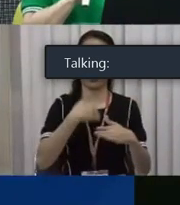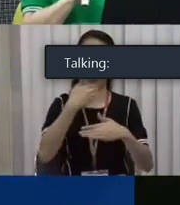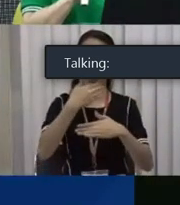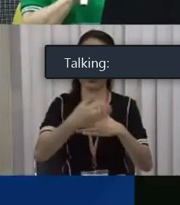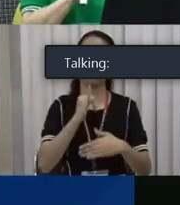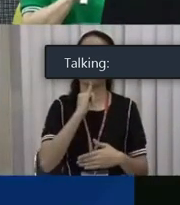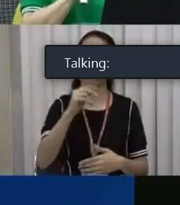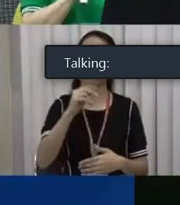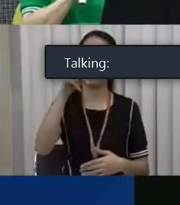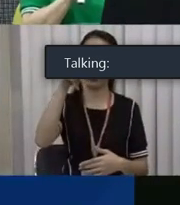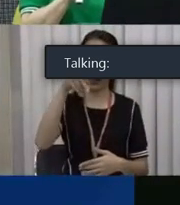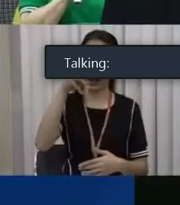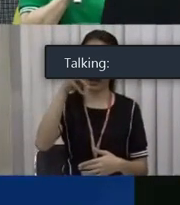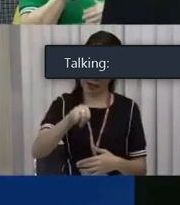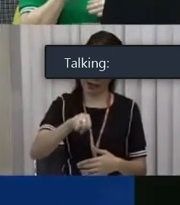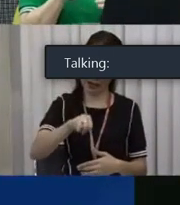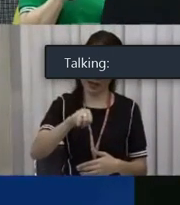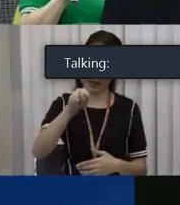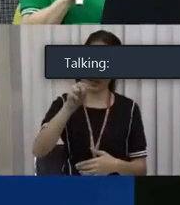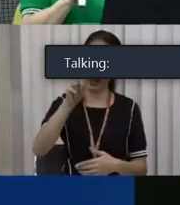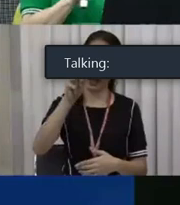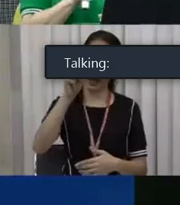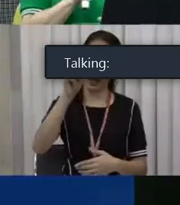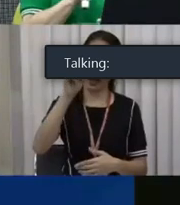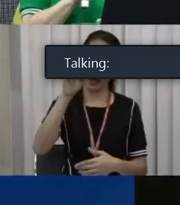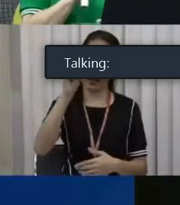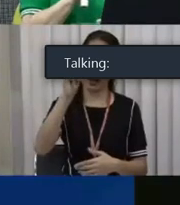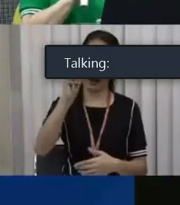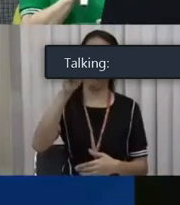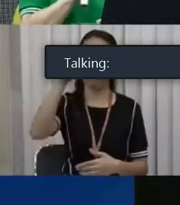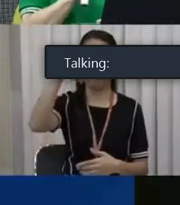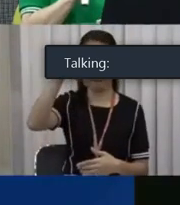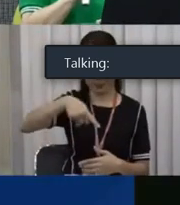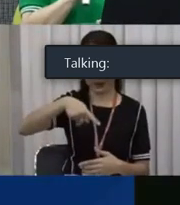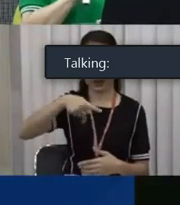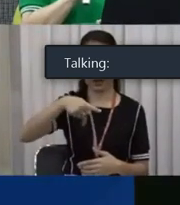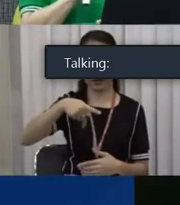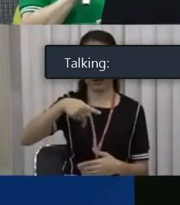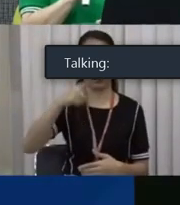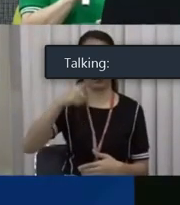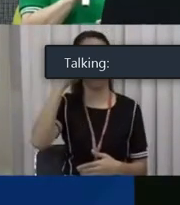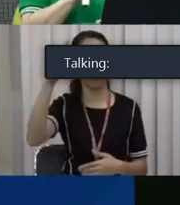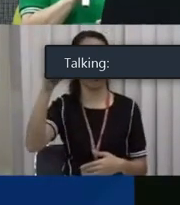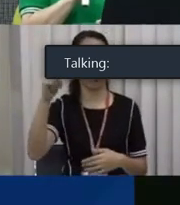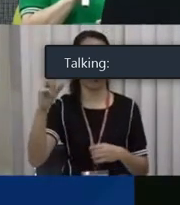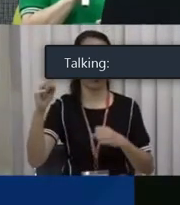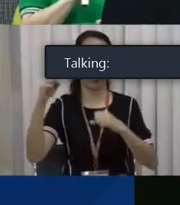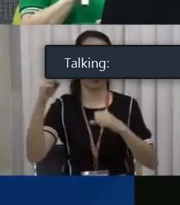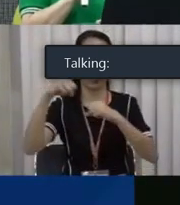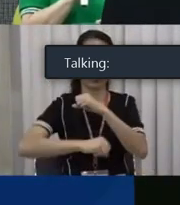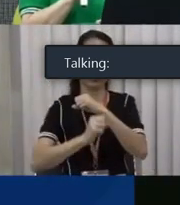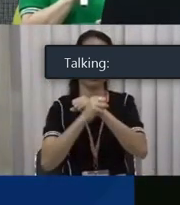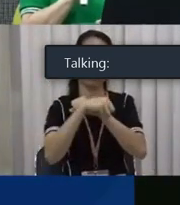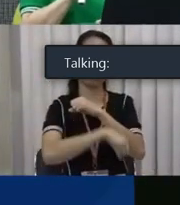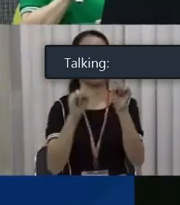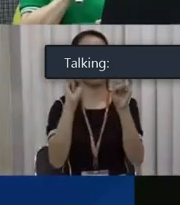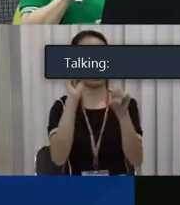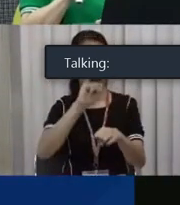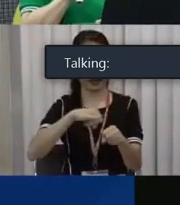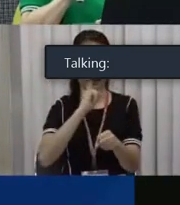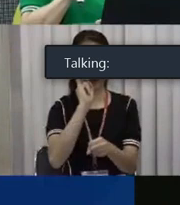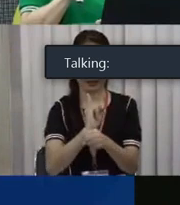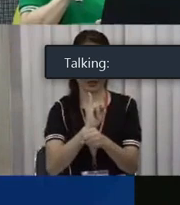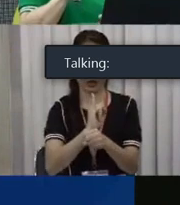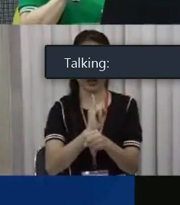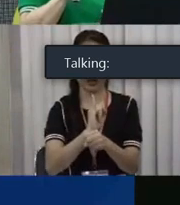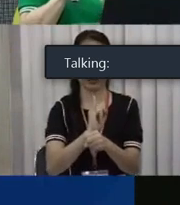Polytechnic. So sila pong in charge sa ato ang naa sa shipping industries. Then we also